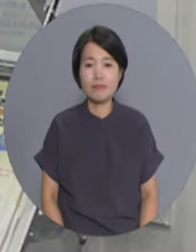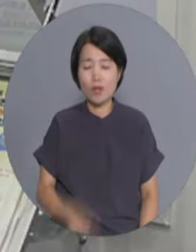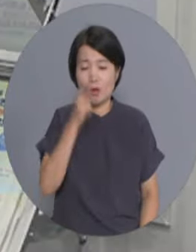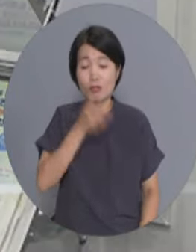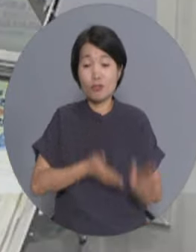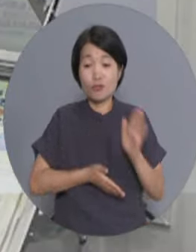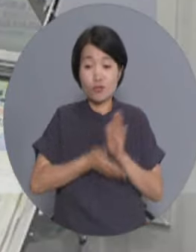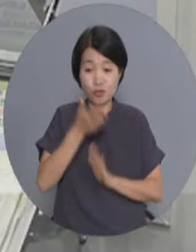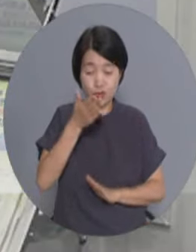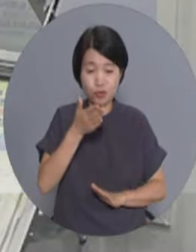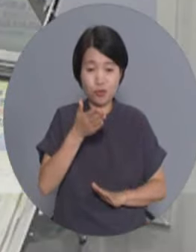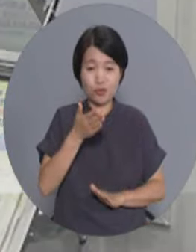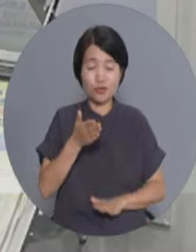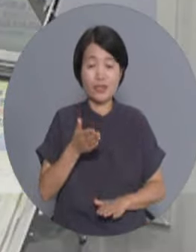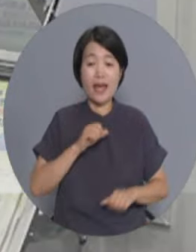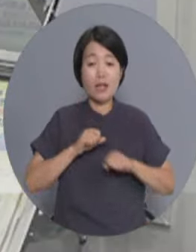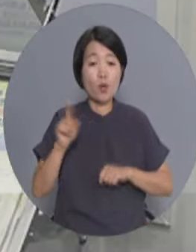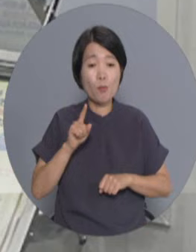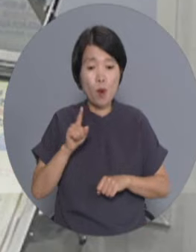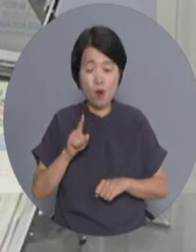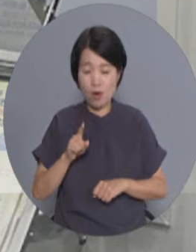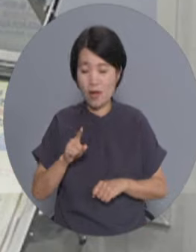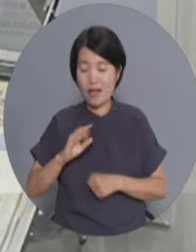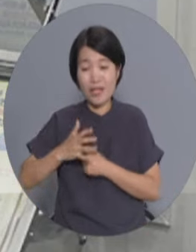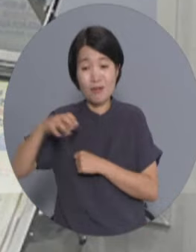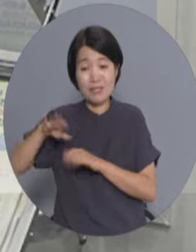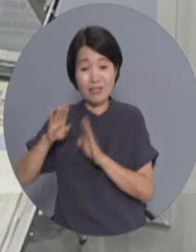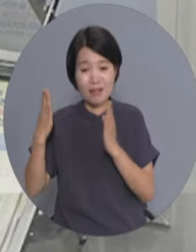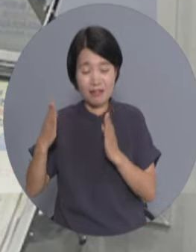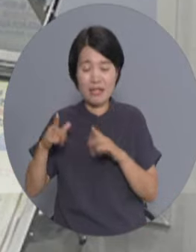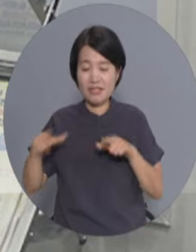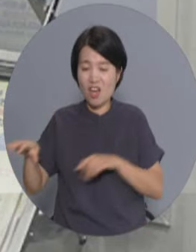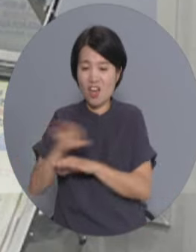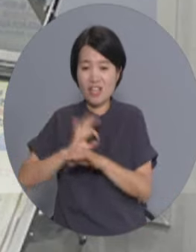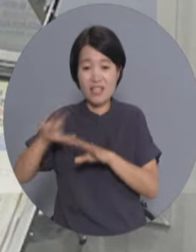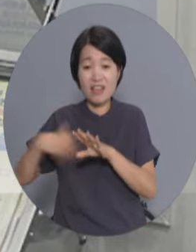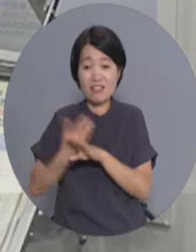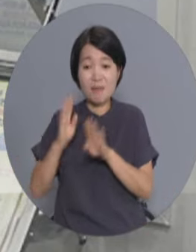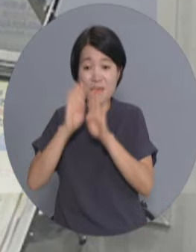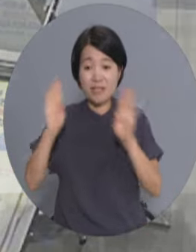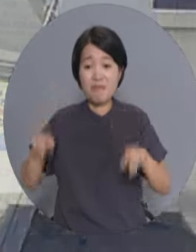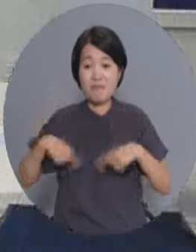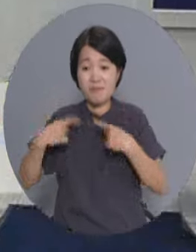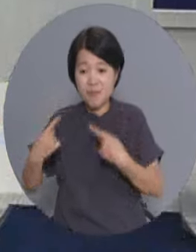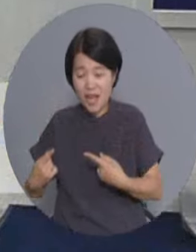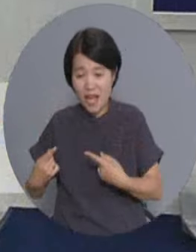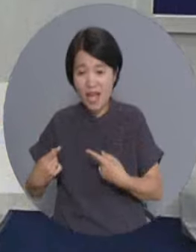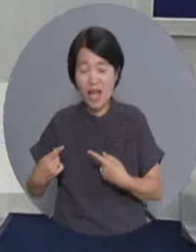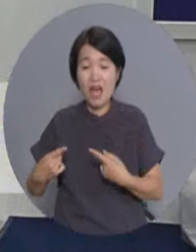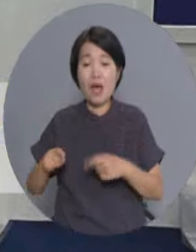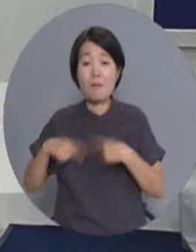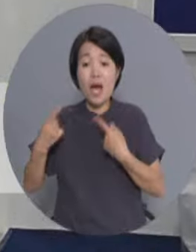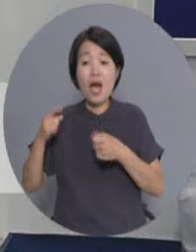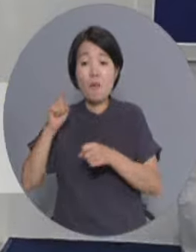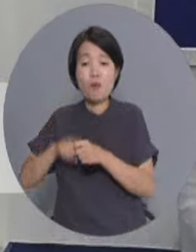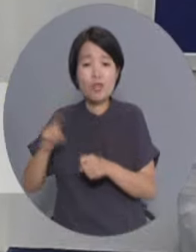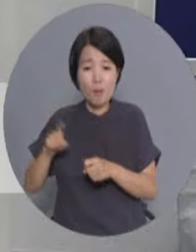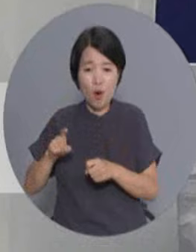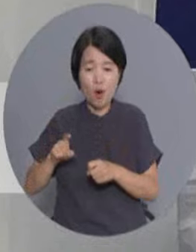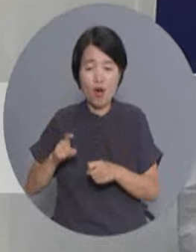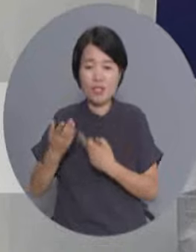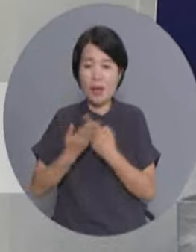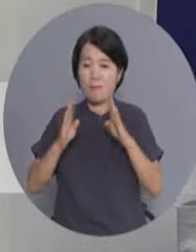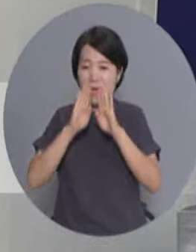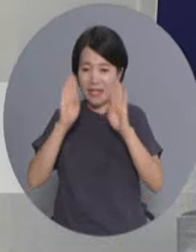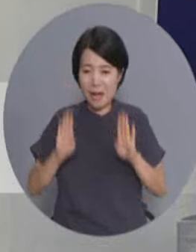여수시가 최근 대구에서 열린 2024 지역경제혁신박람회에 참가해 섬박람회 개최와 COP33